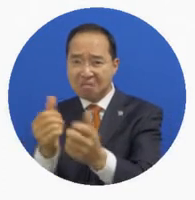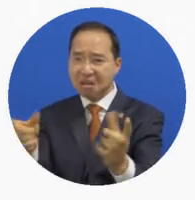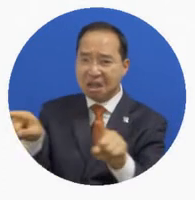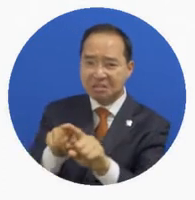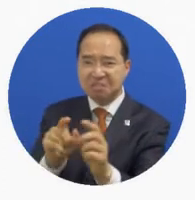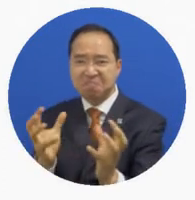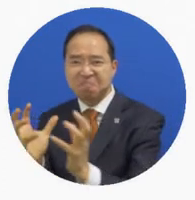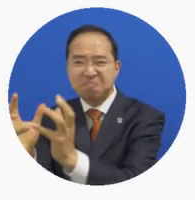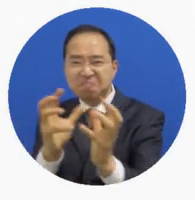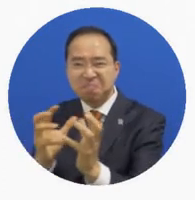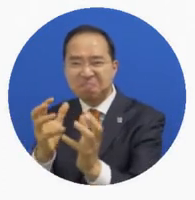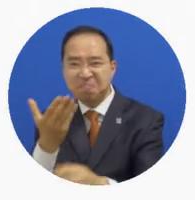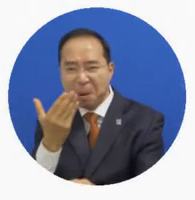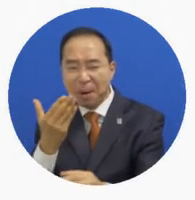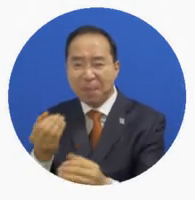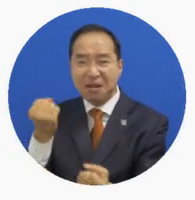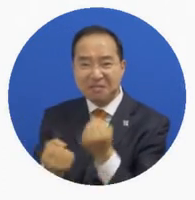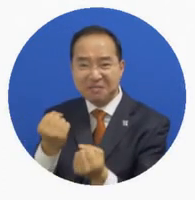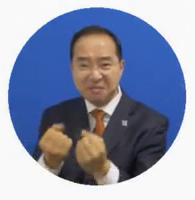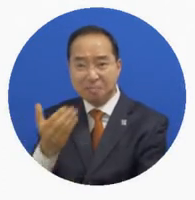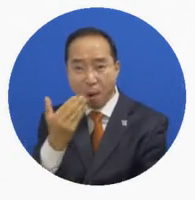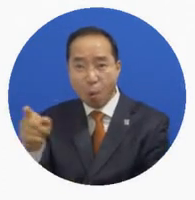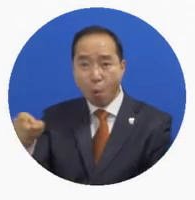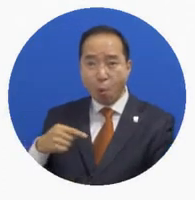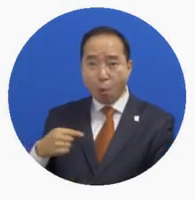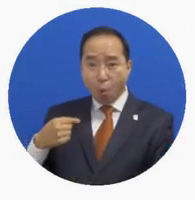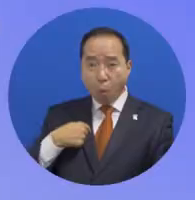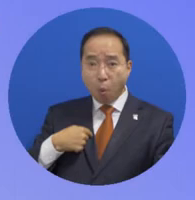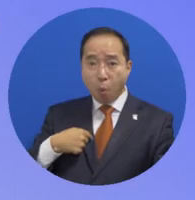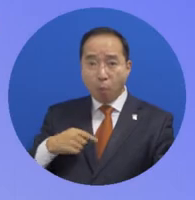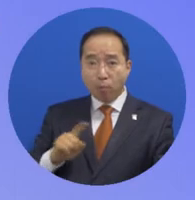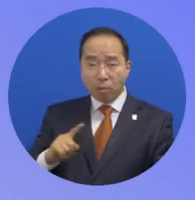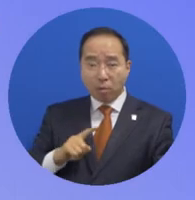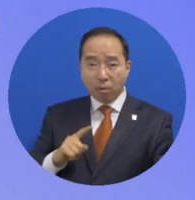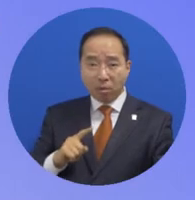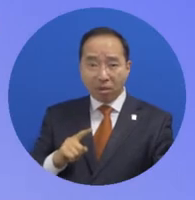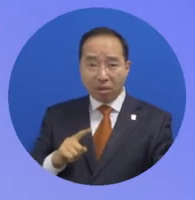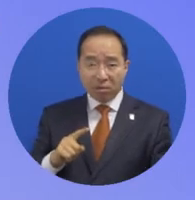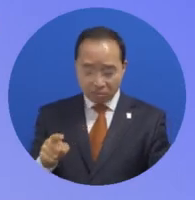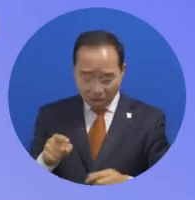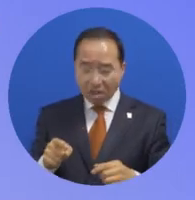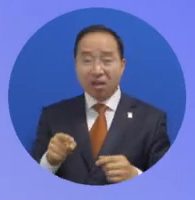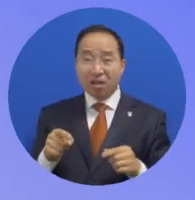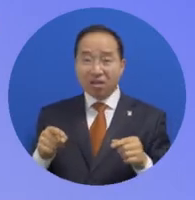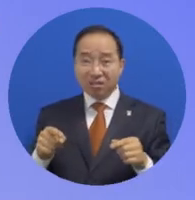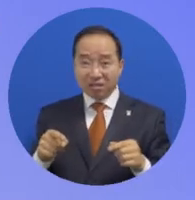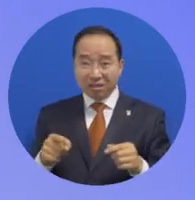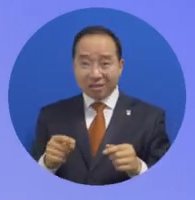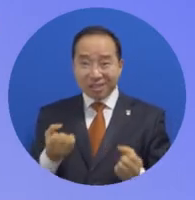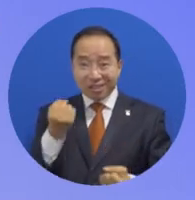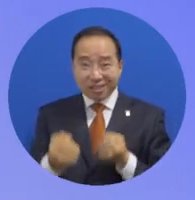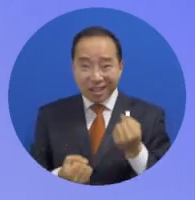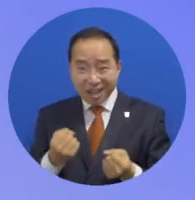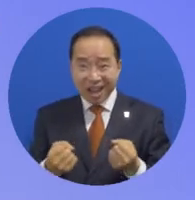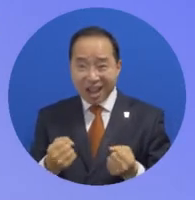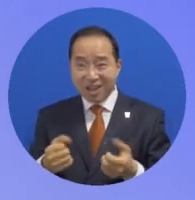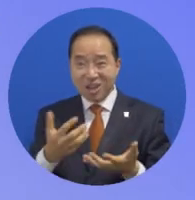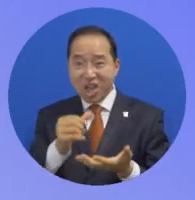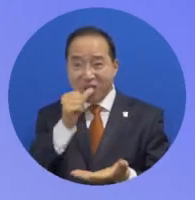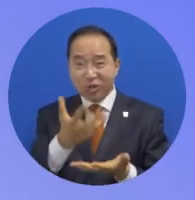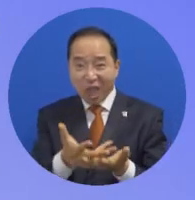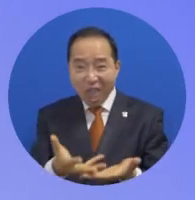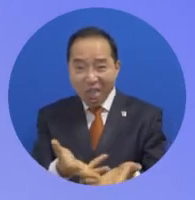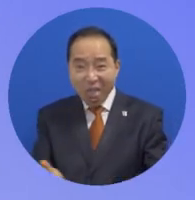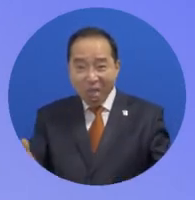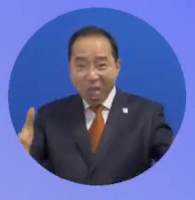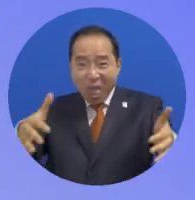남자들과 어울려서 쌩쌩 자전거를 타고 달릴 수 있고 저는 바구니 달린 네발 자전거 수준의 자전거를 타고 동네